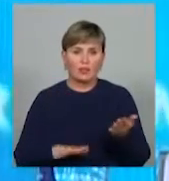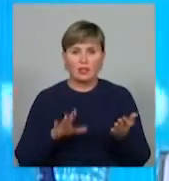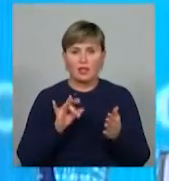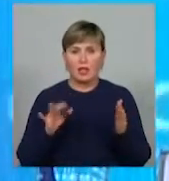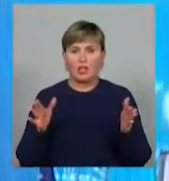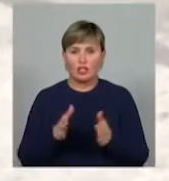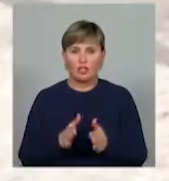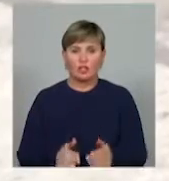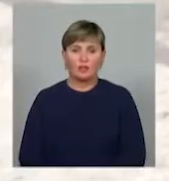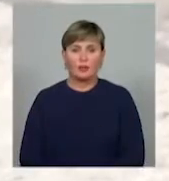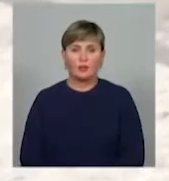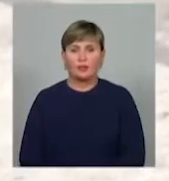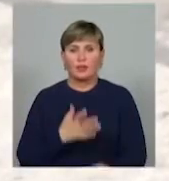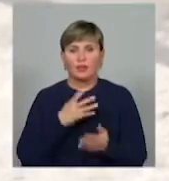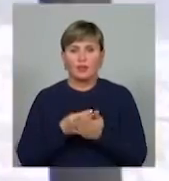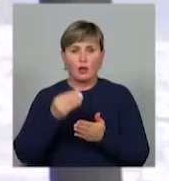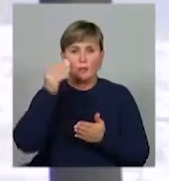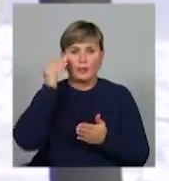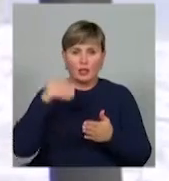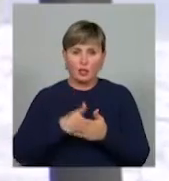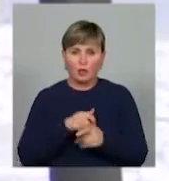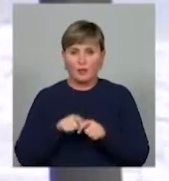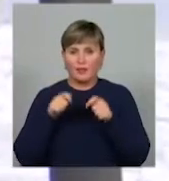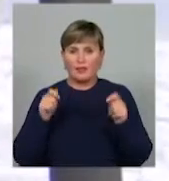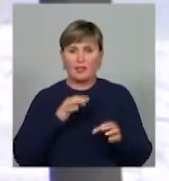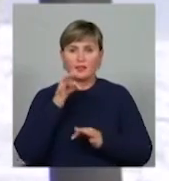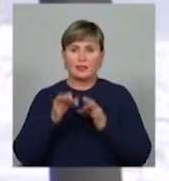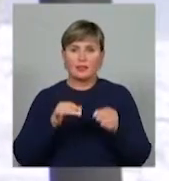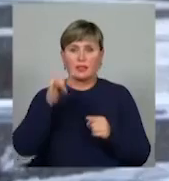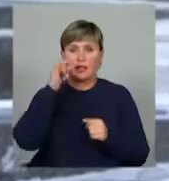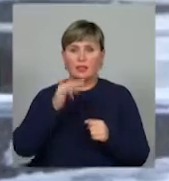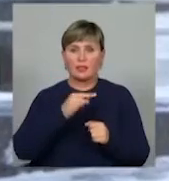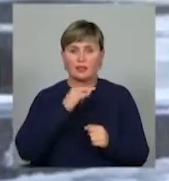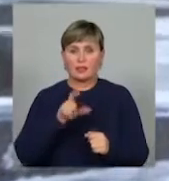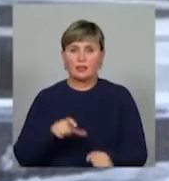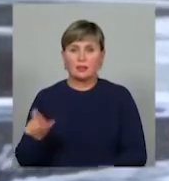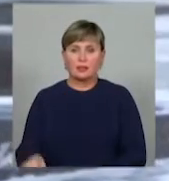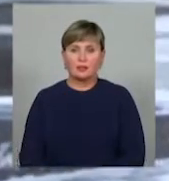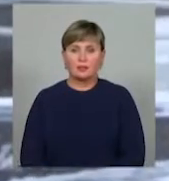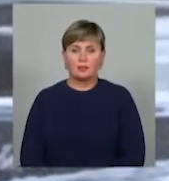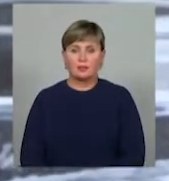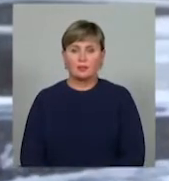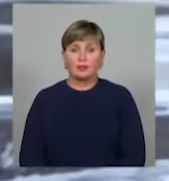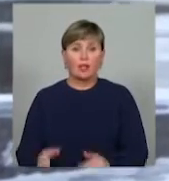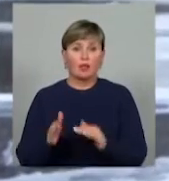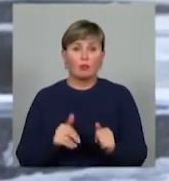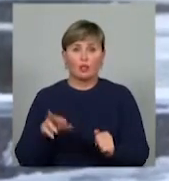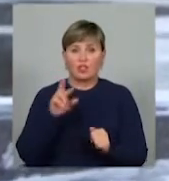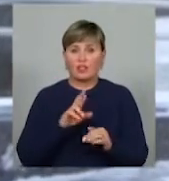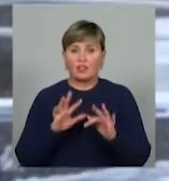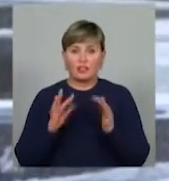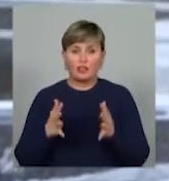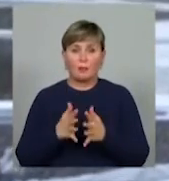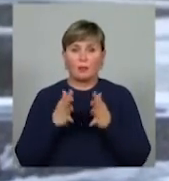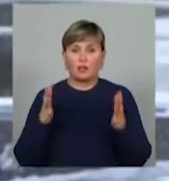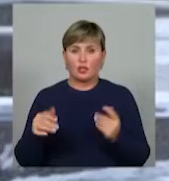ограничениях свои мнение касательно нововведений вы сказали и казахстанцы камзола молодежь другим после январских событий